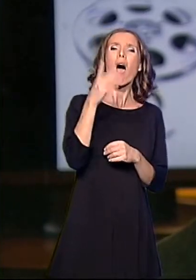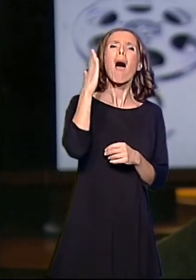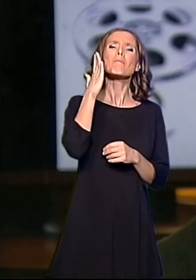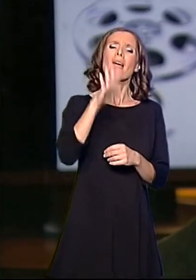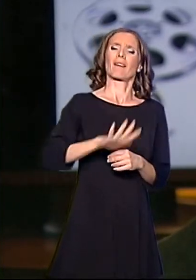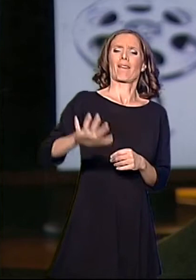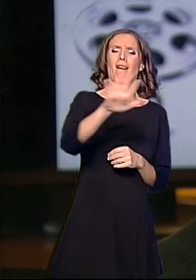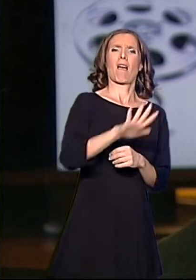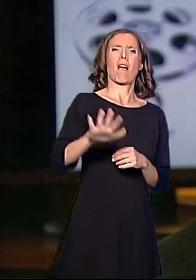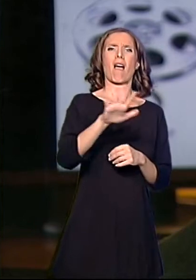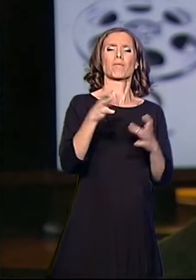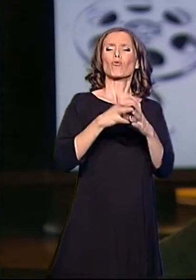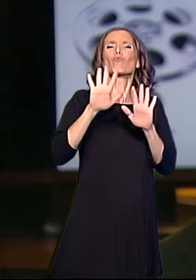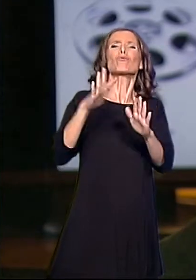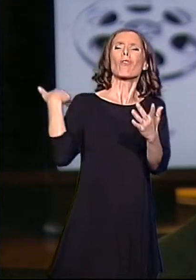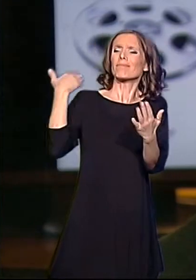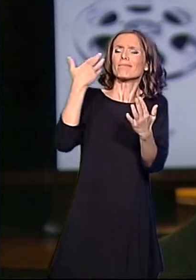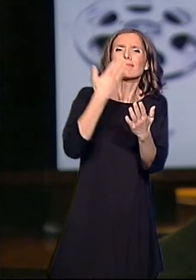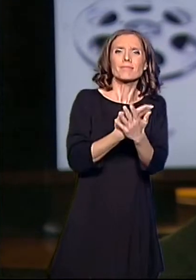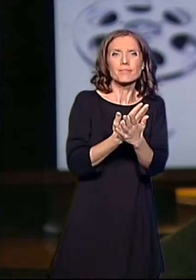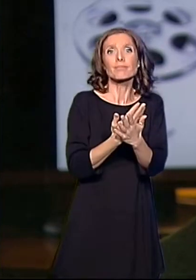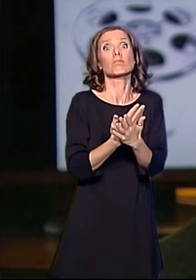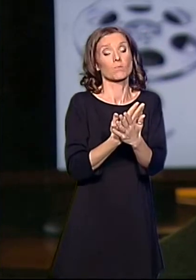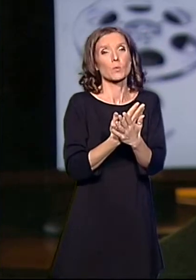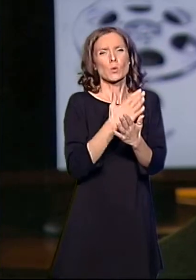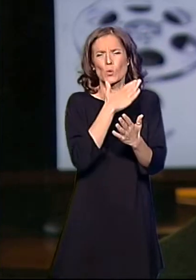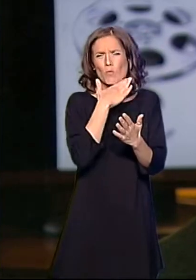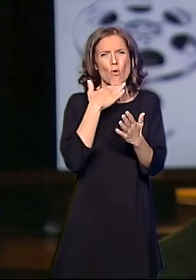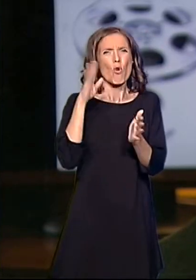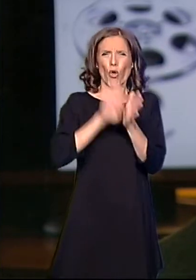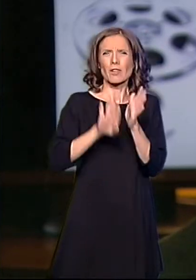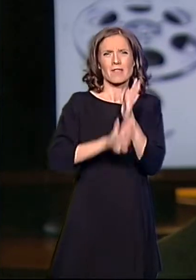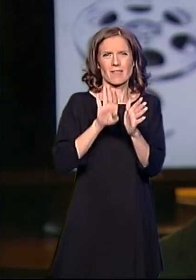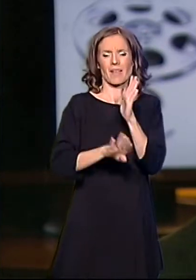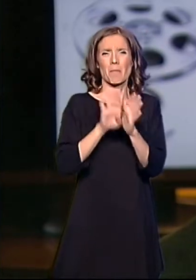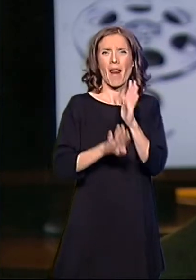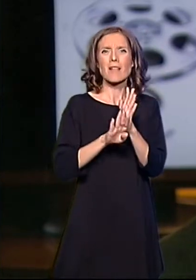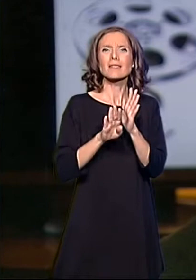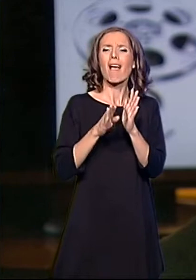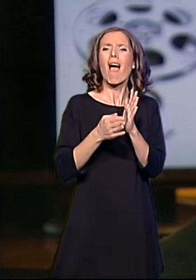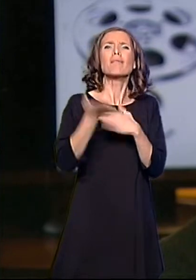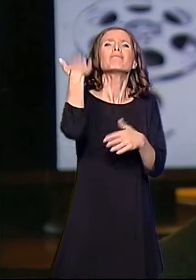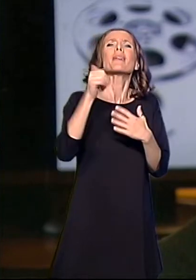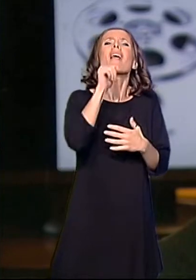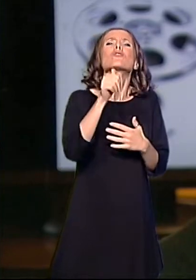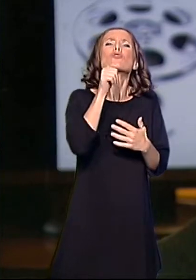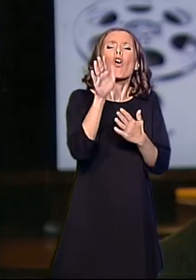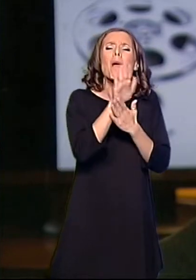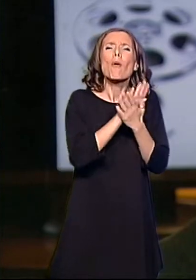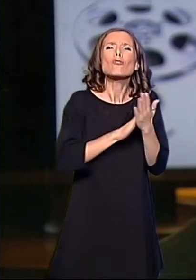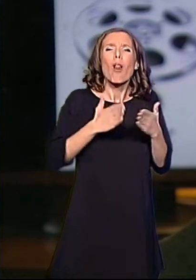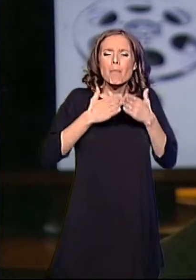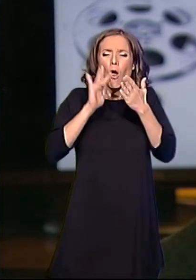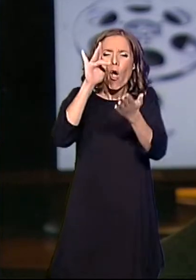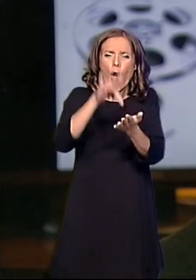diskriminacija nešto na čemu je, nažalost, razvijano američko društvo, počev od susreta sa